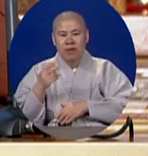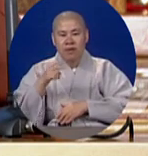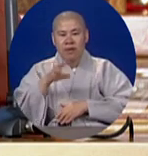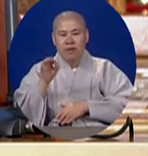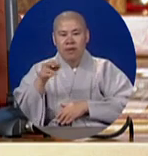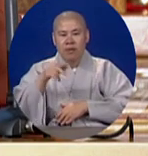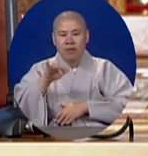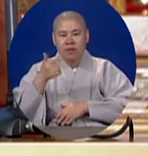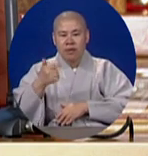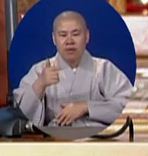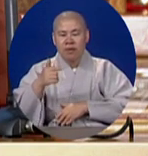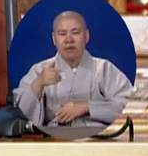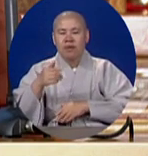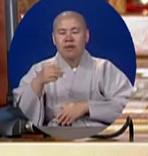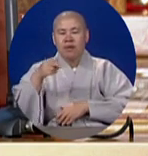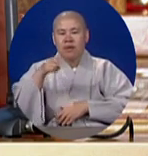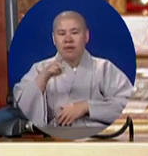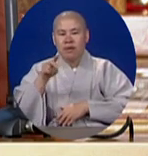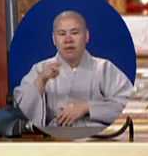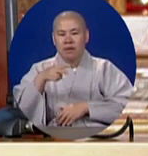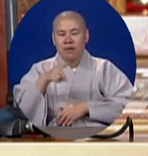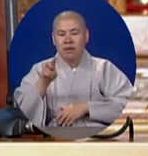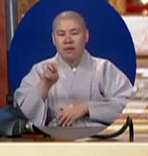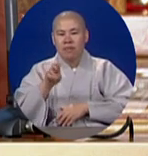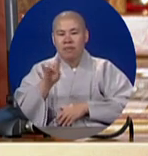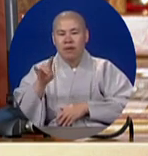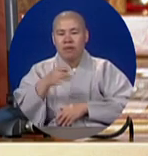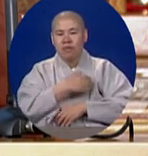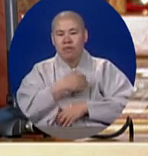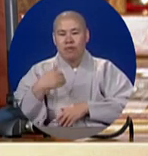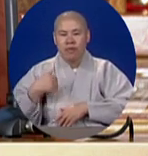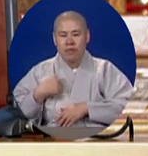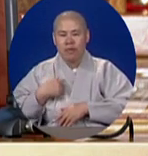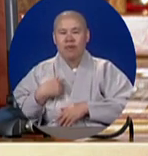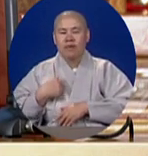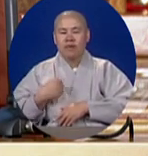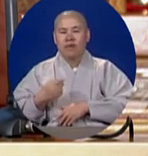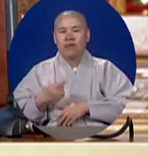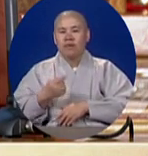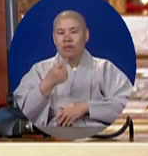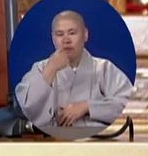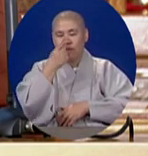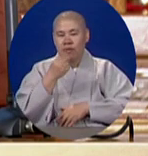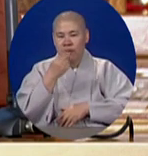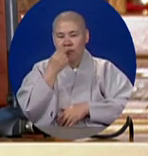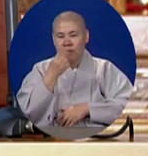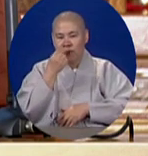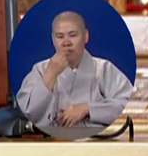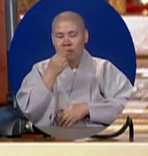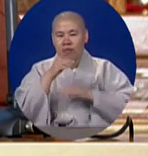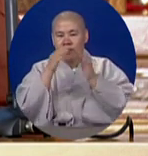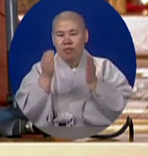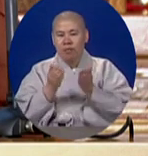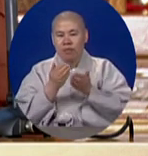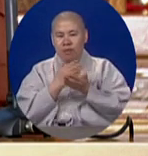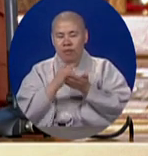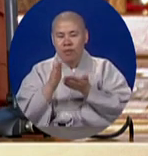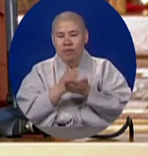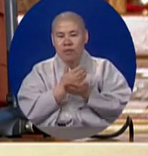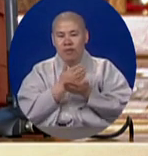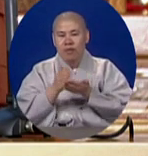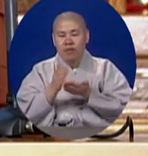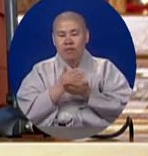성진삼매가 부족하다. 코로 냄새를 맡고 일체 냄새를 잘 분별하되